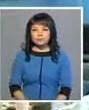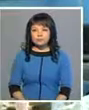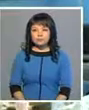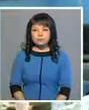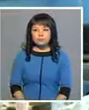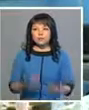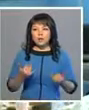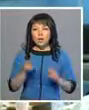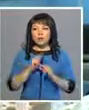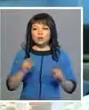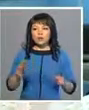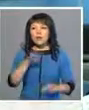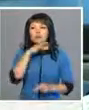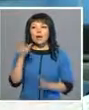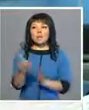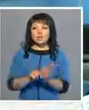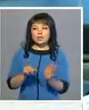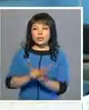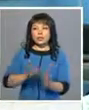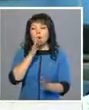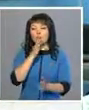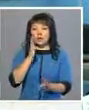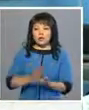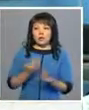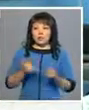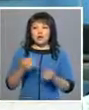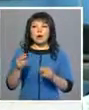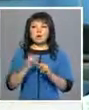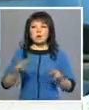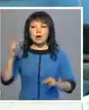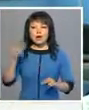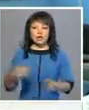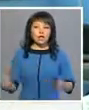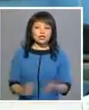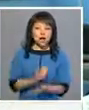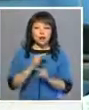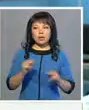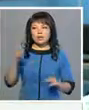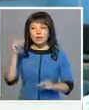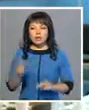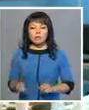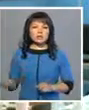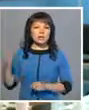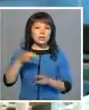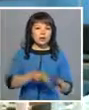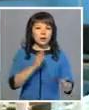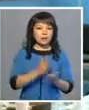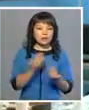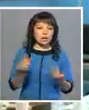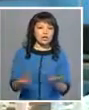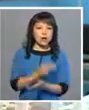Бұрыннан келе жатқан ұстаздар енді көбісі пенсияға келіп жатыр, қазір жаңа мұғалімдер келіп, жаңа ұстаздар келіп жатыр. Сол жаңа